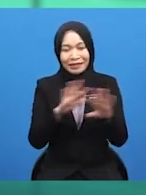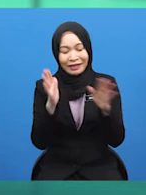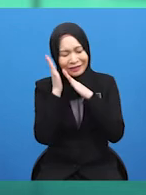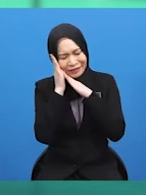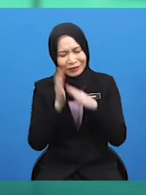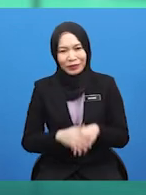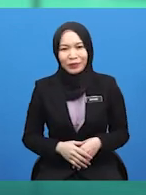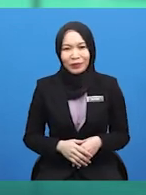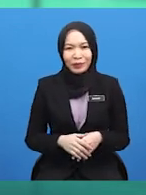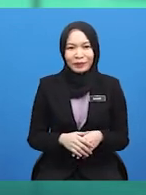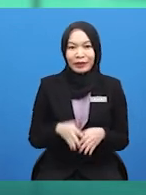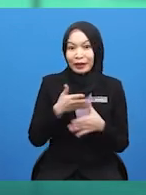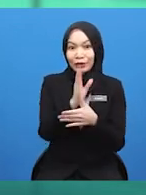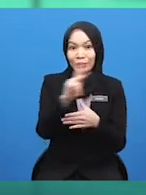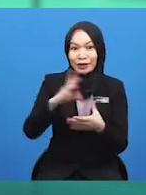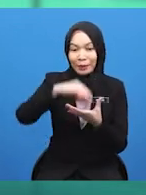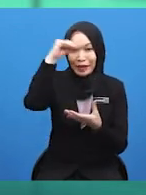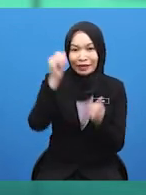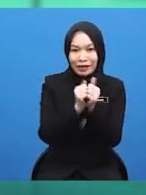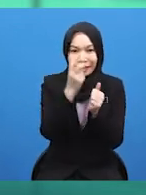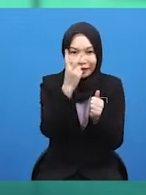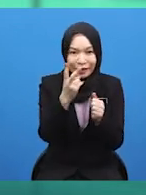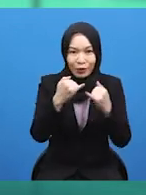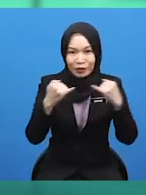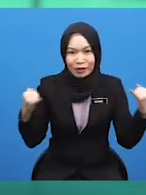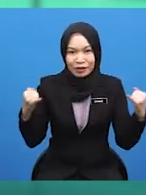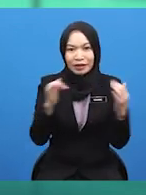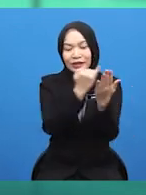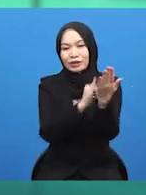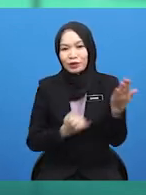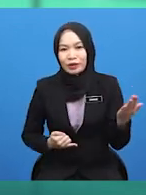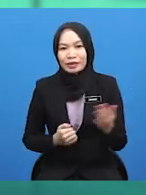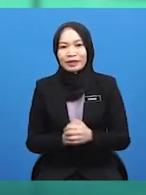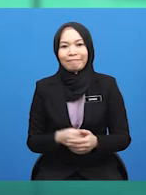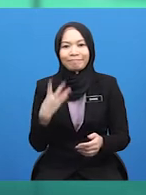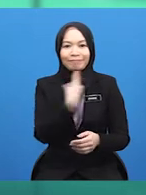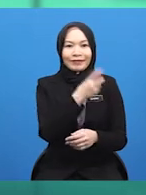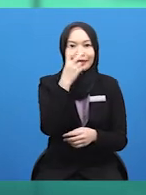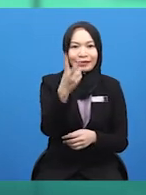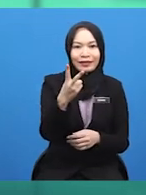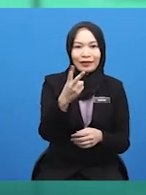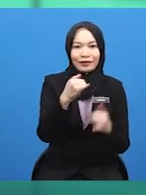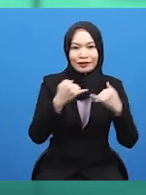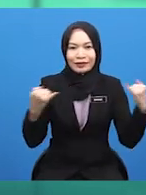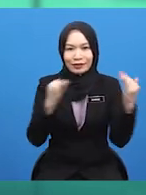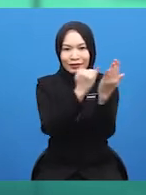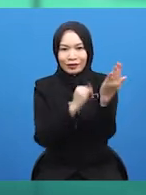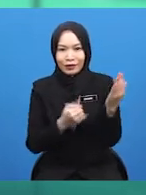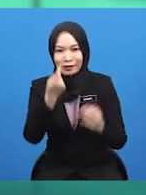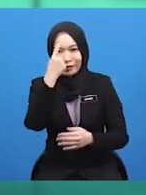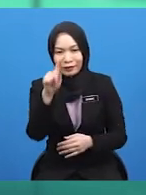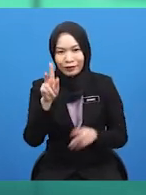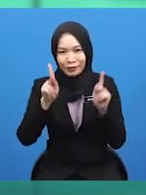kita teruskan pembelajaran dengan melihat jenis-jenis lukisan. Jadi kita saksikan jenis-jenis lukisan